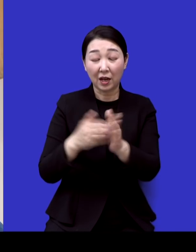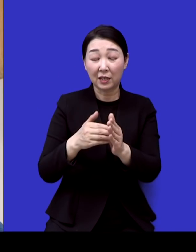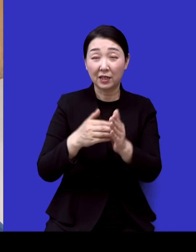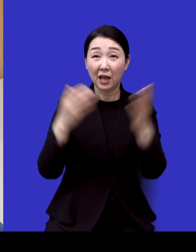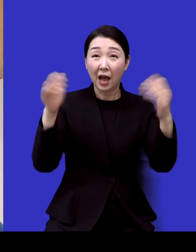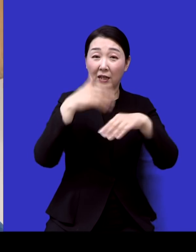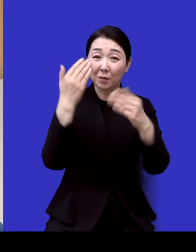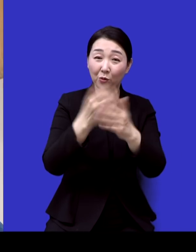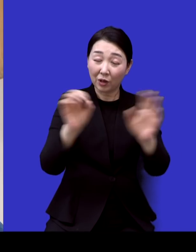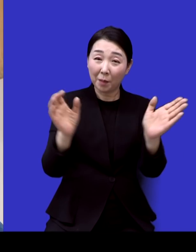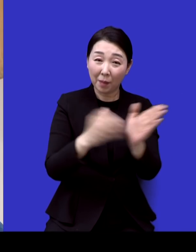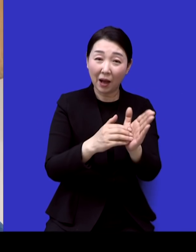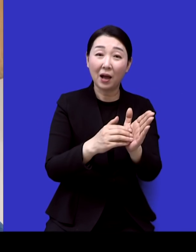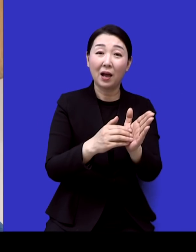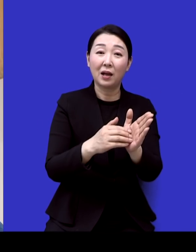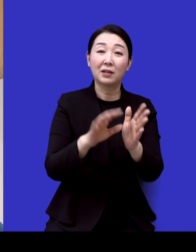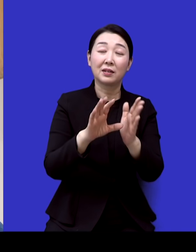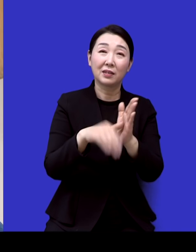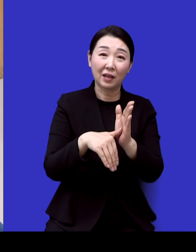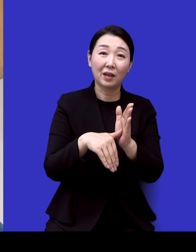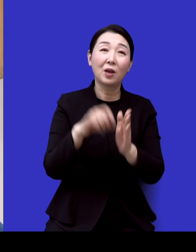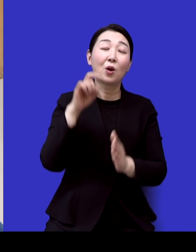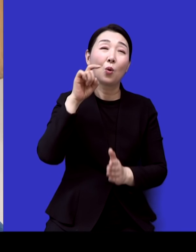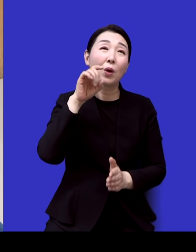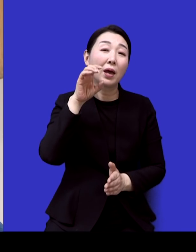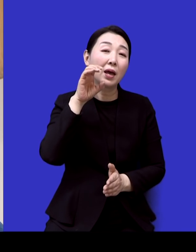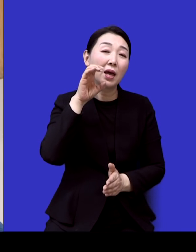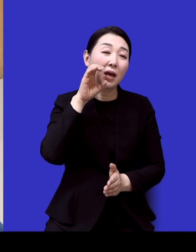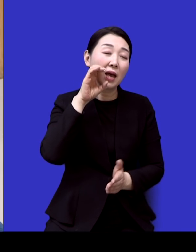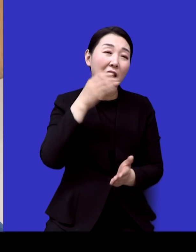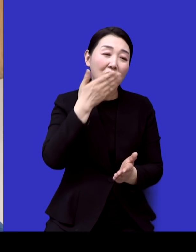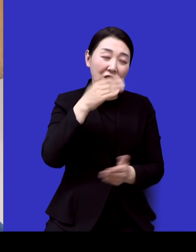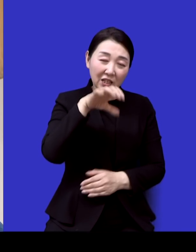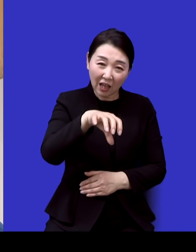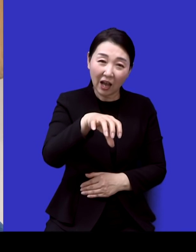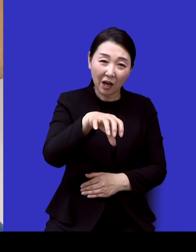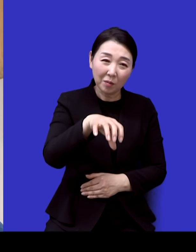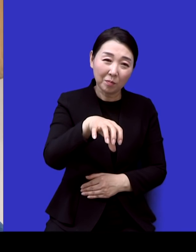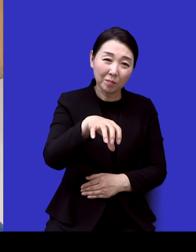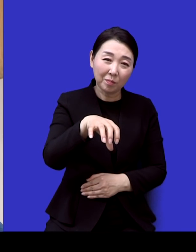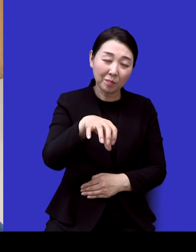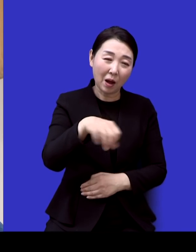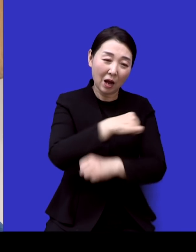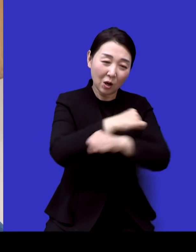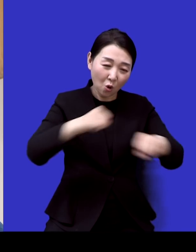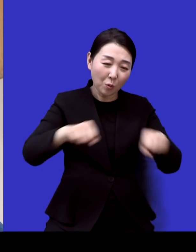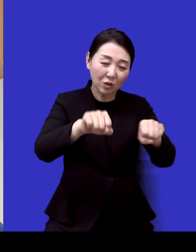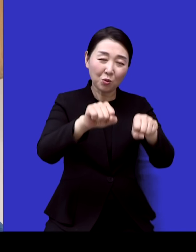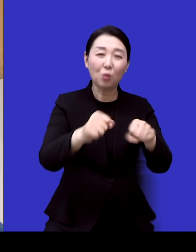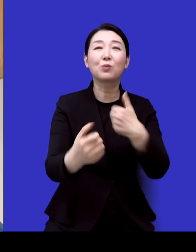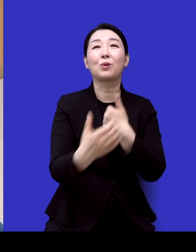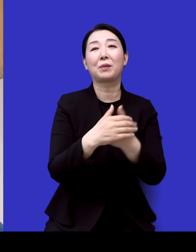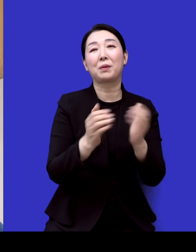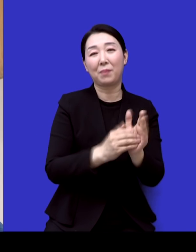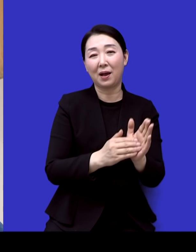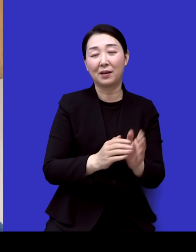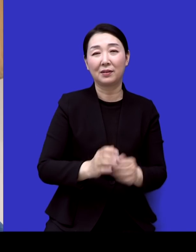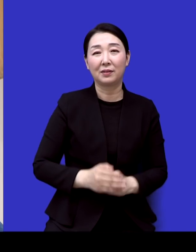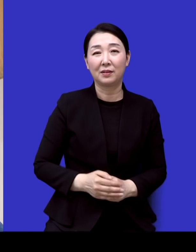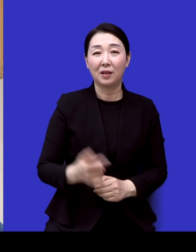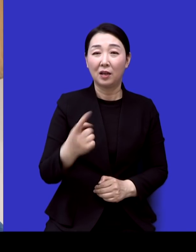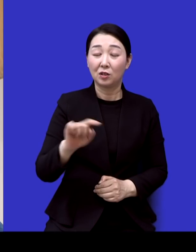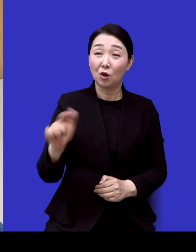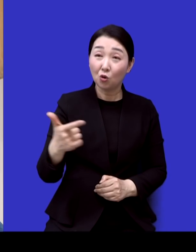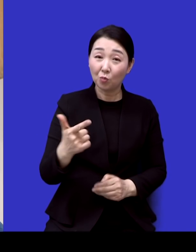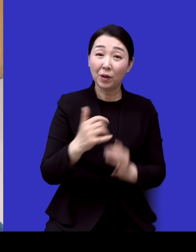빠지면 이제 텅 빈 이제 카페테리아나 로비를 청소하는 일을 학부 때 하고 예. 이제 또 1,600명 그